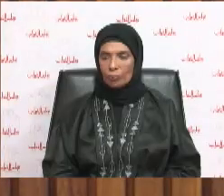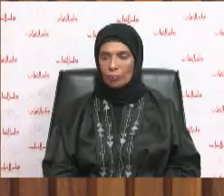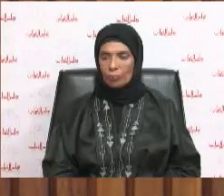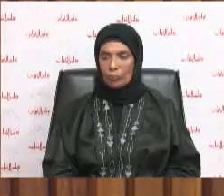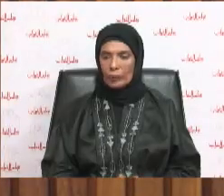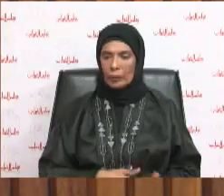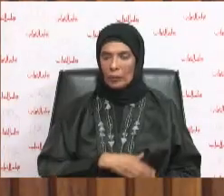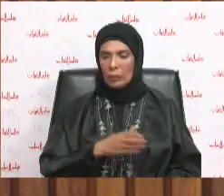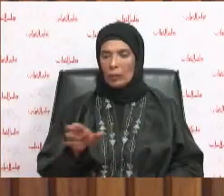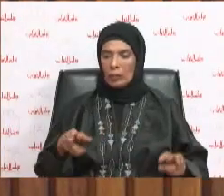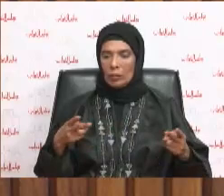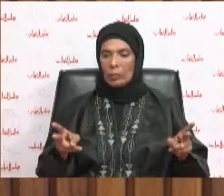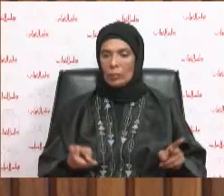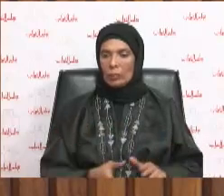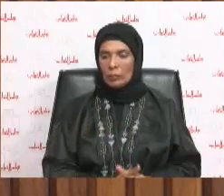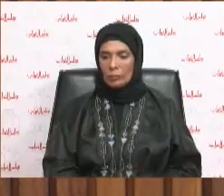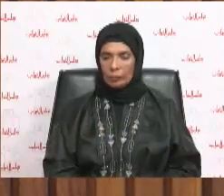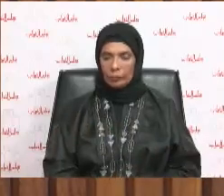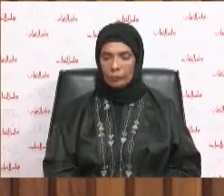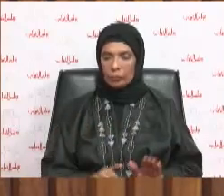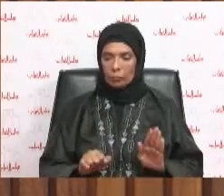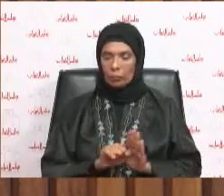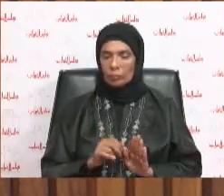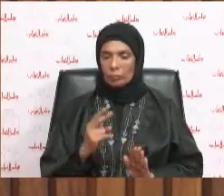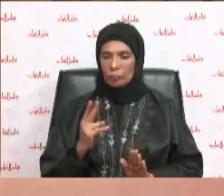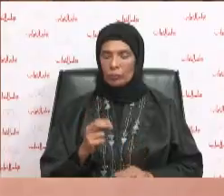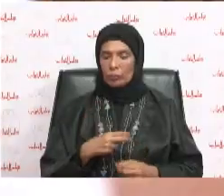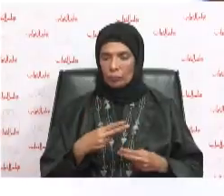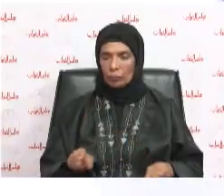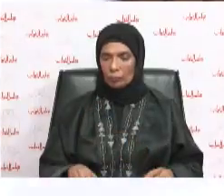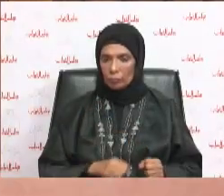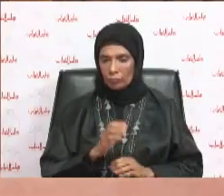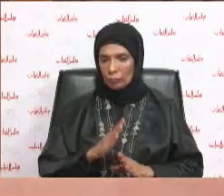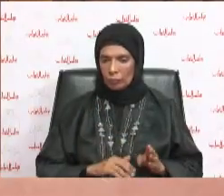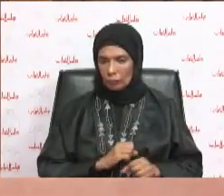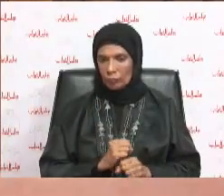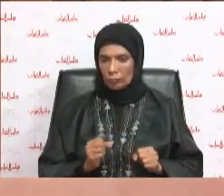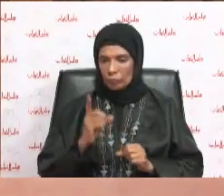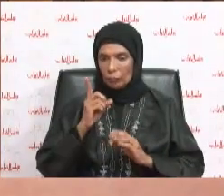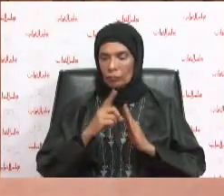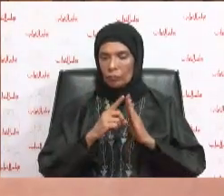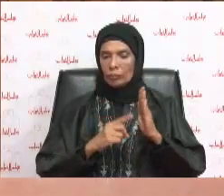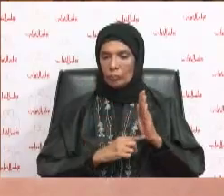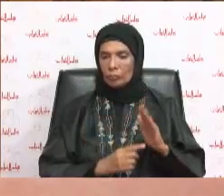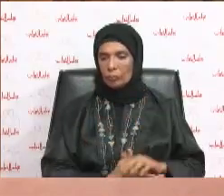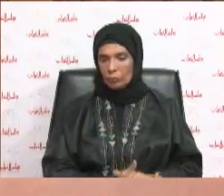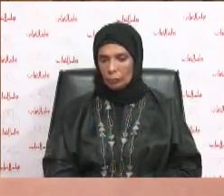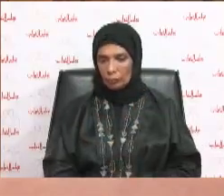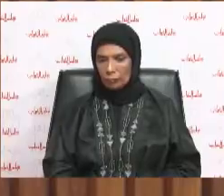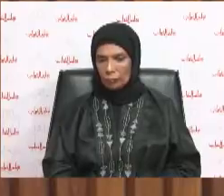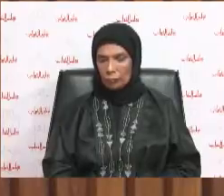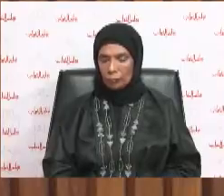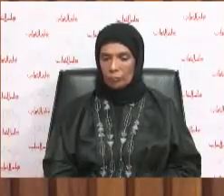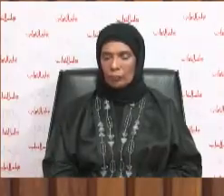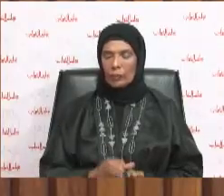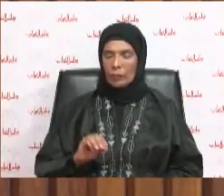أغلبية موافقة. المادة الثانية؟ الموافقة على نص المادة الثانية كما ورد في مشروع القانون.